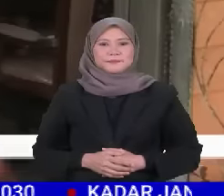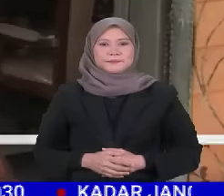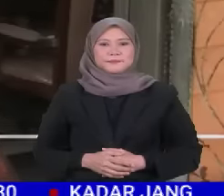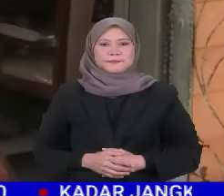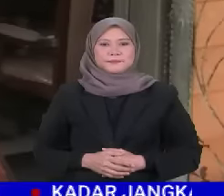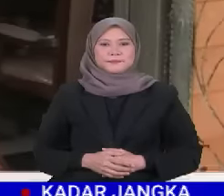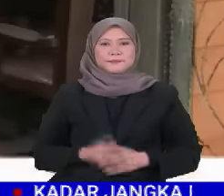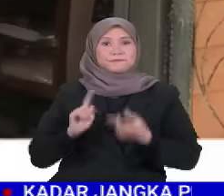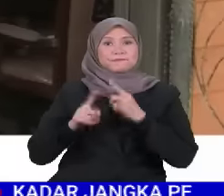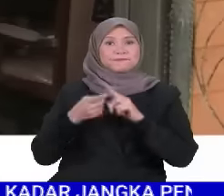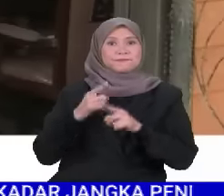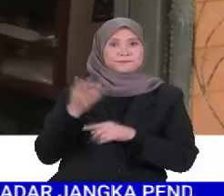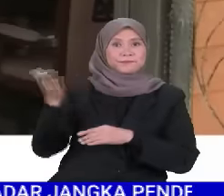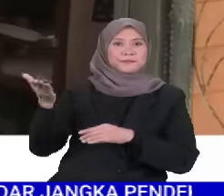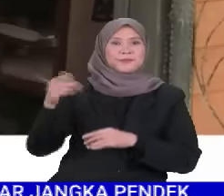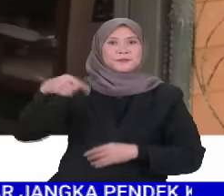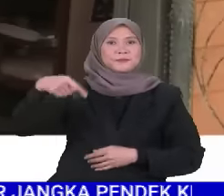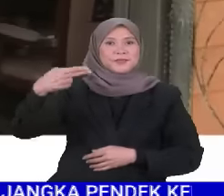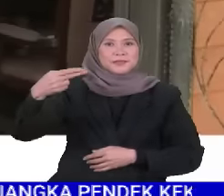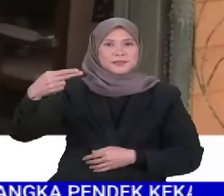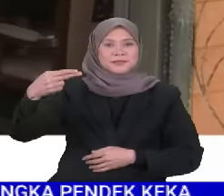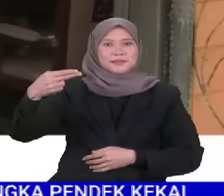di sebelah sana